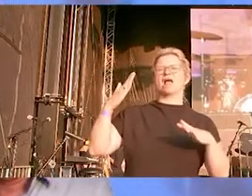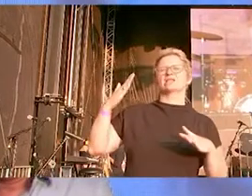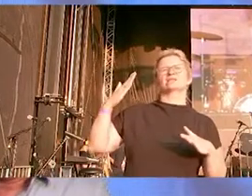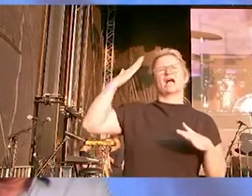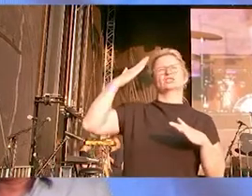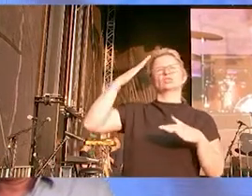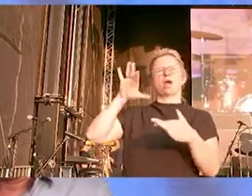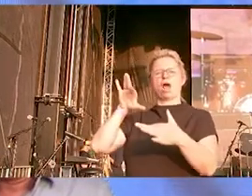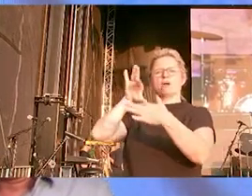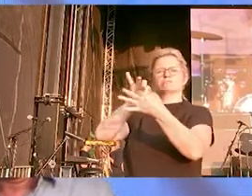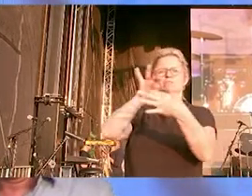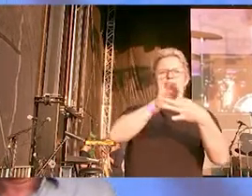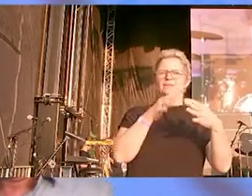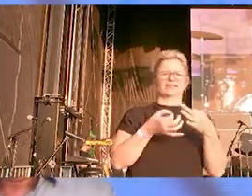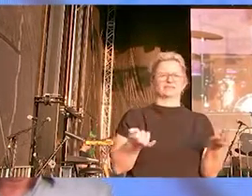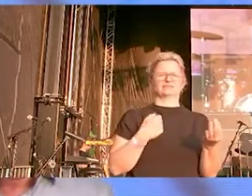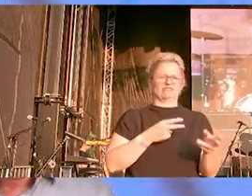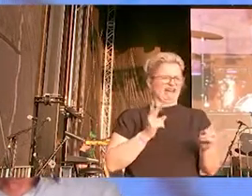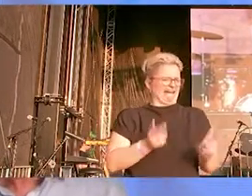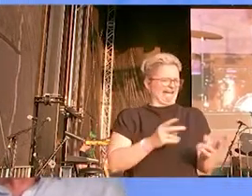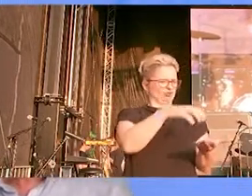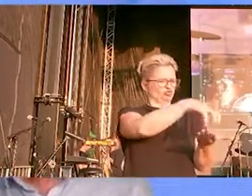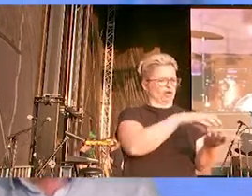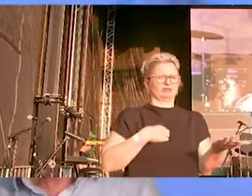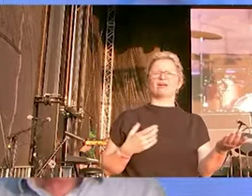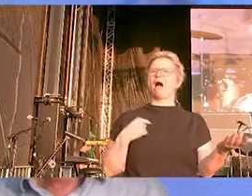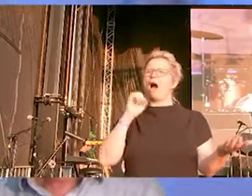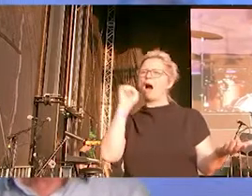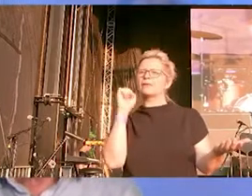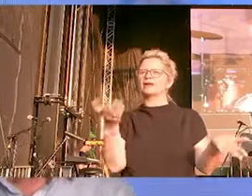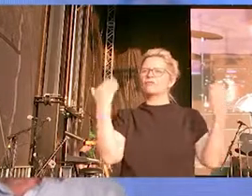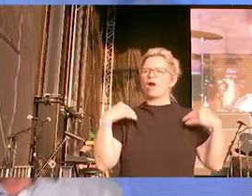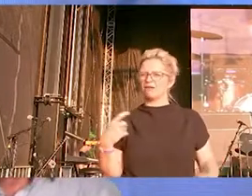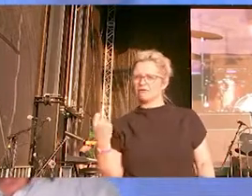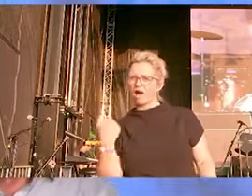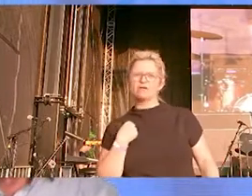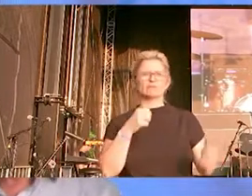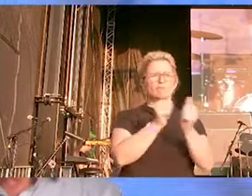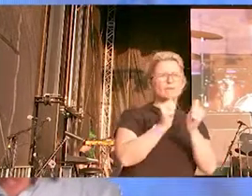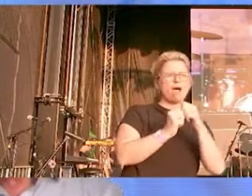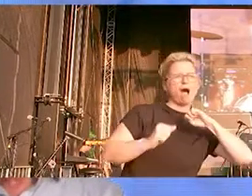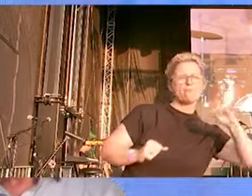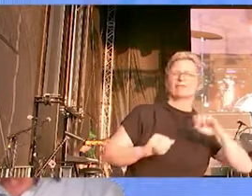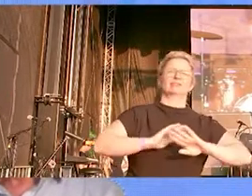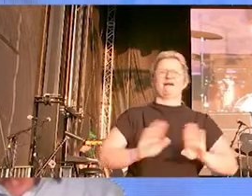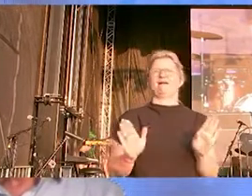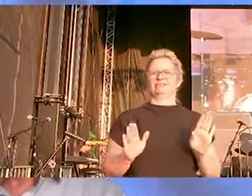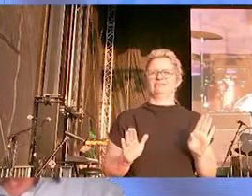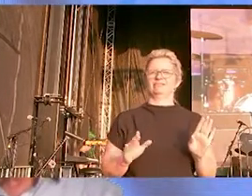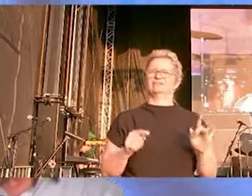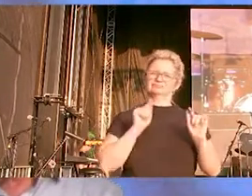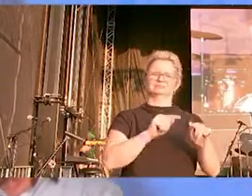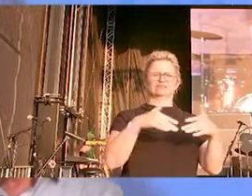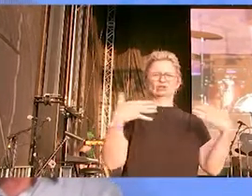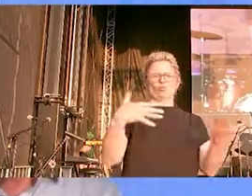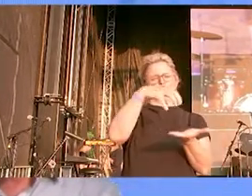kennt, in der das Recht auf Stadt nicht vom Geldbeutel und nicht von Papieren abhängt. Denn so verstehen